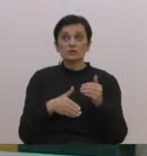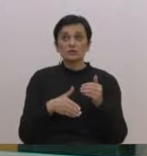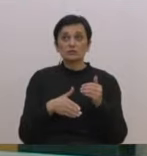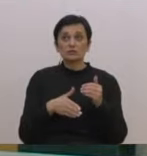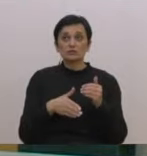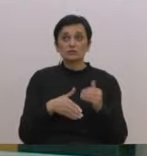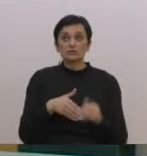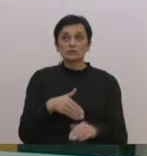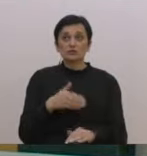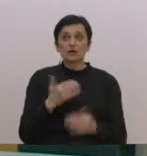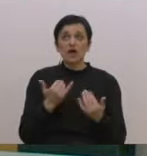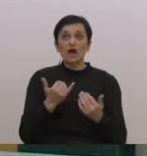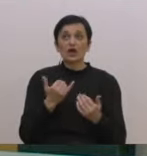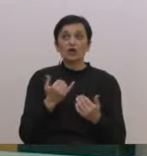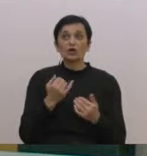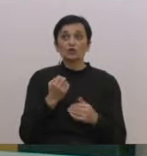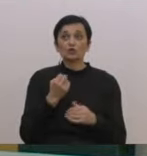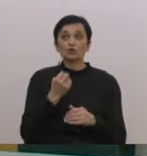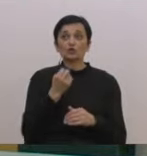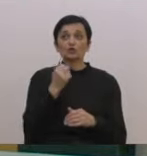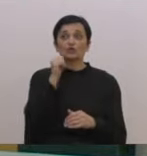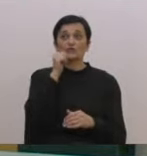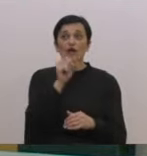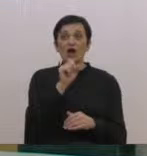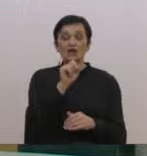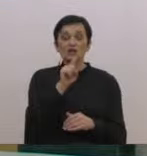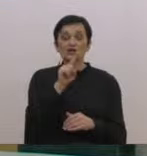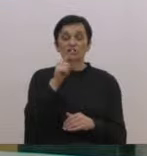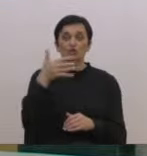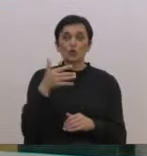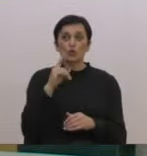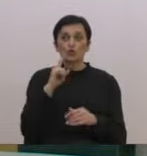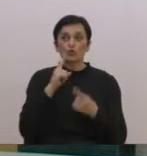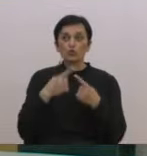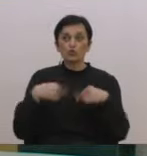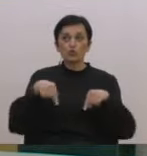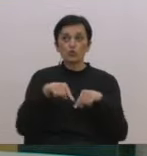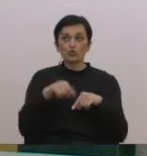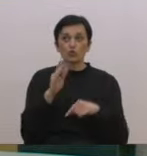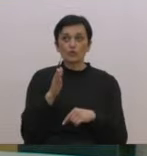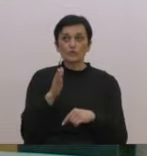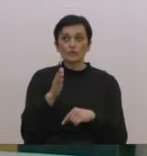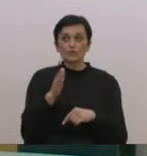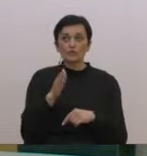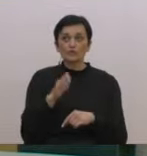ხვალ 12 რომ აკლეთ 15 წუთი იქნება ბიუროს სხდომა.